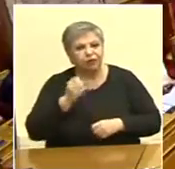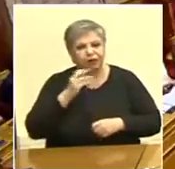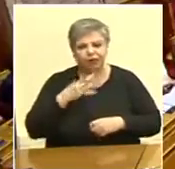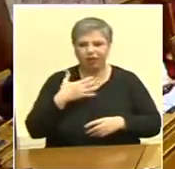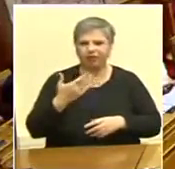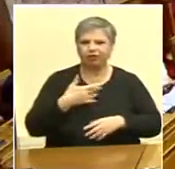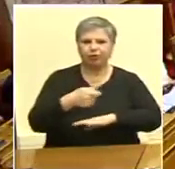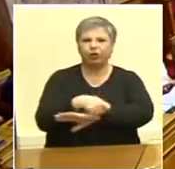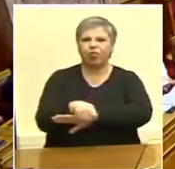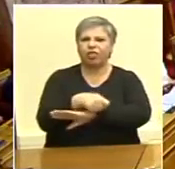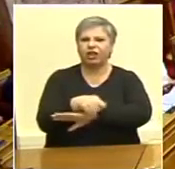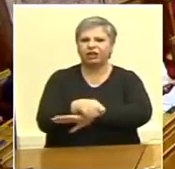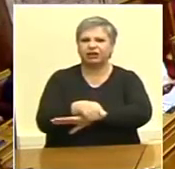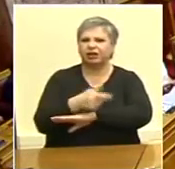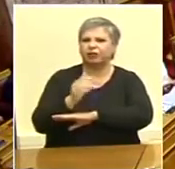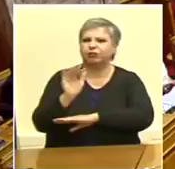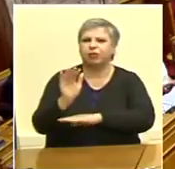Ήσυχα, παρακαλώ.